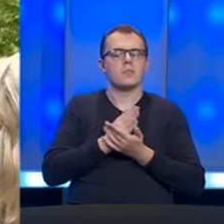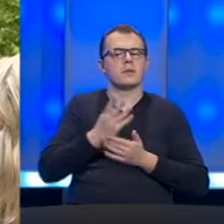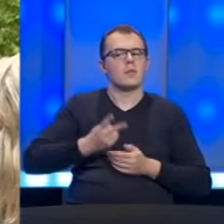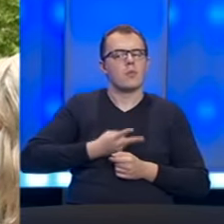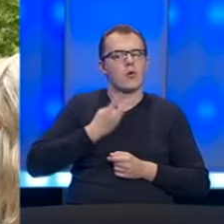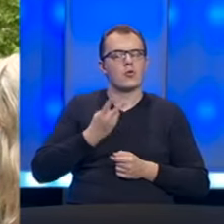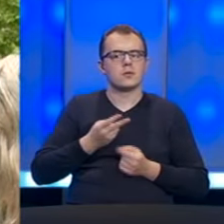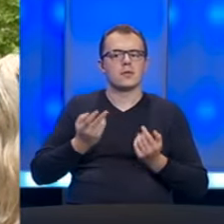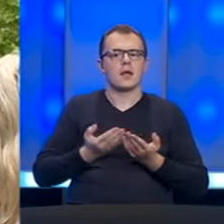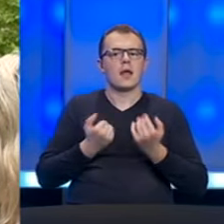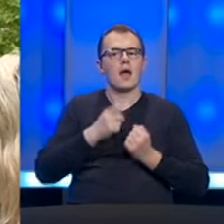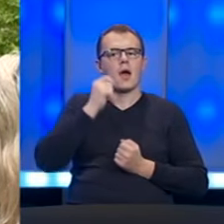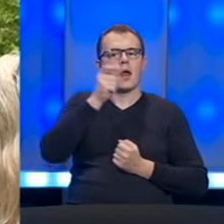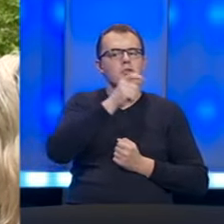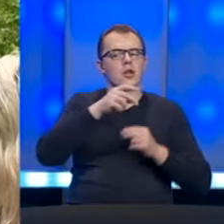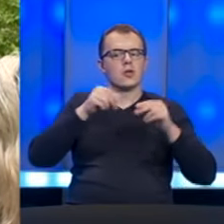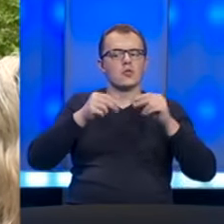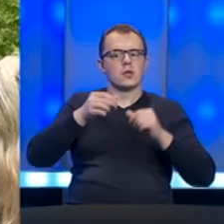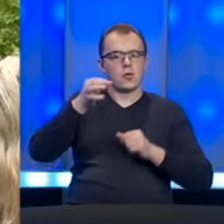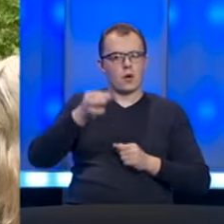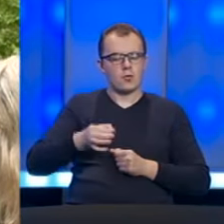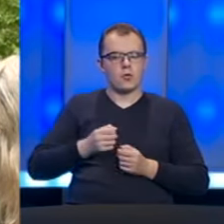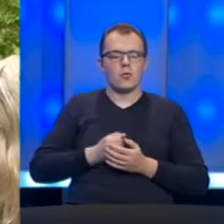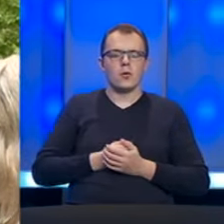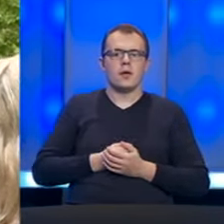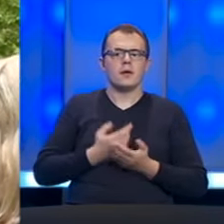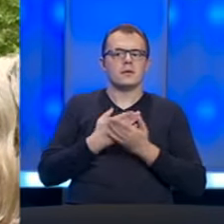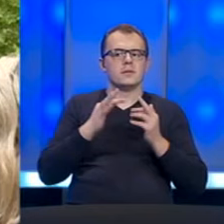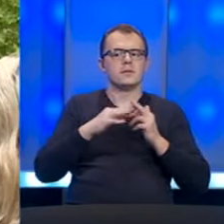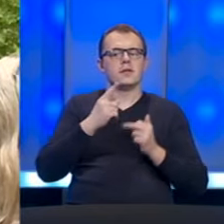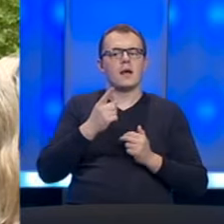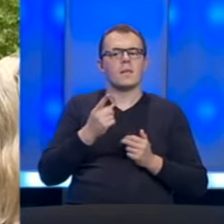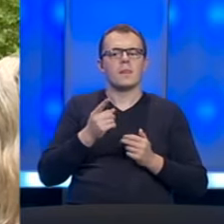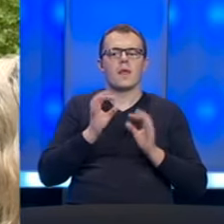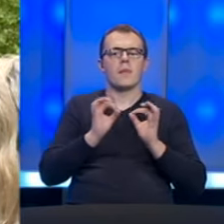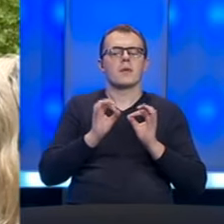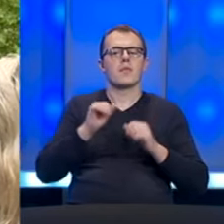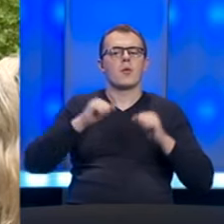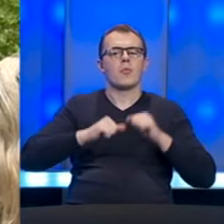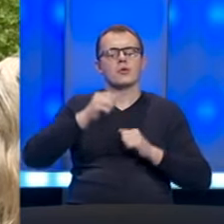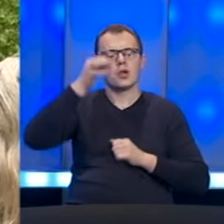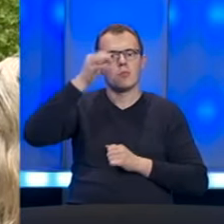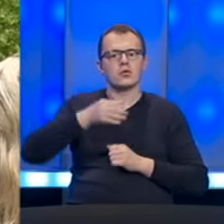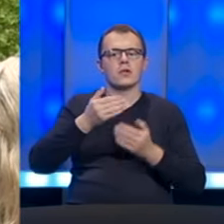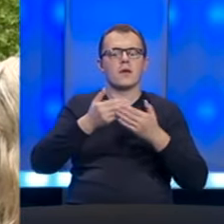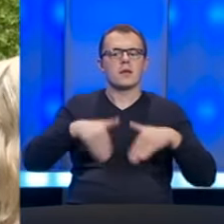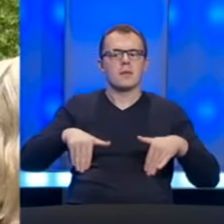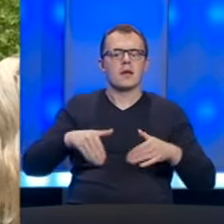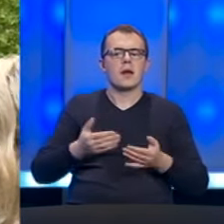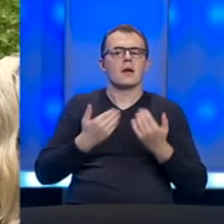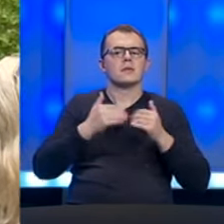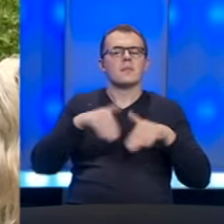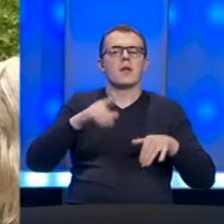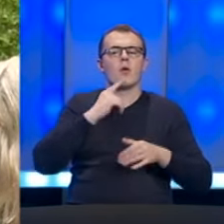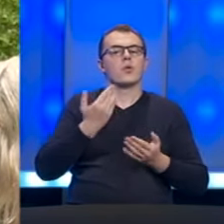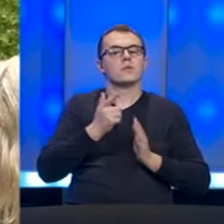ponosni na građane Tuzlanskog kantona za primjereno ponašanje, za poštivanje mjera, za mjere koje